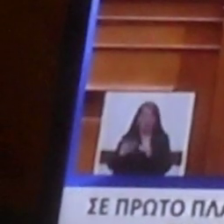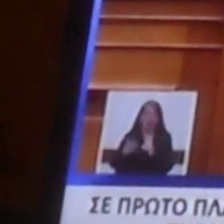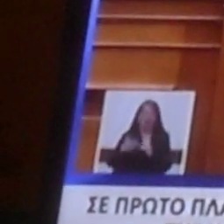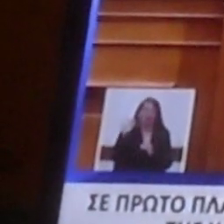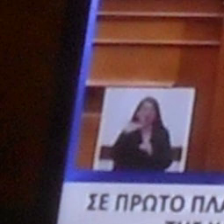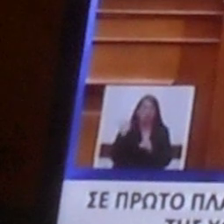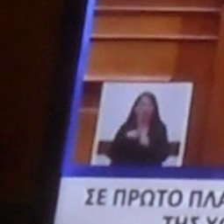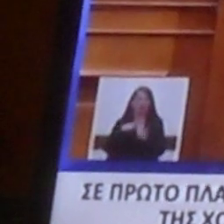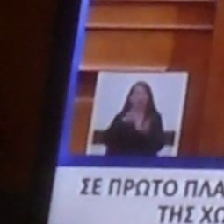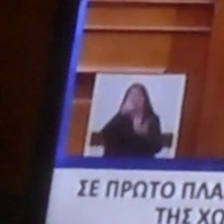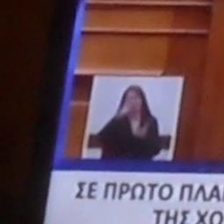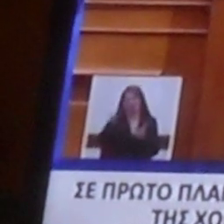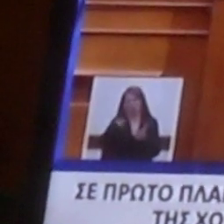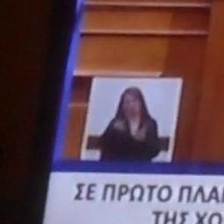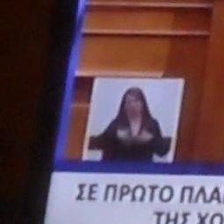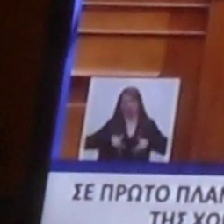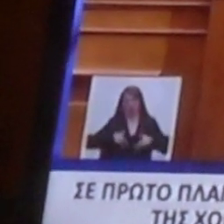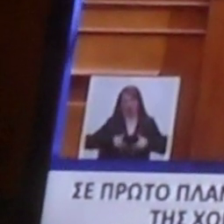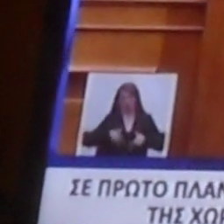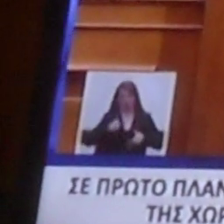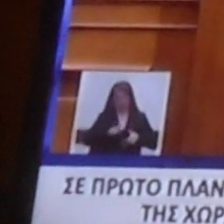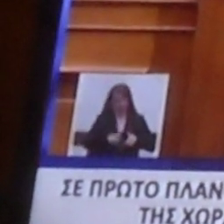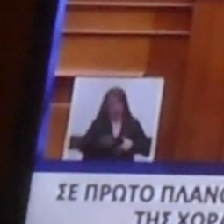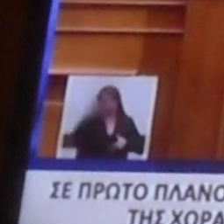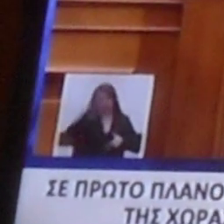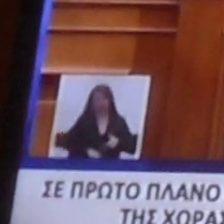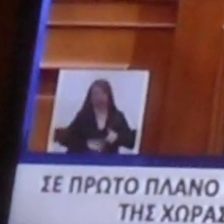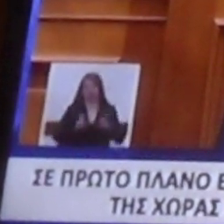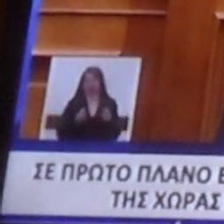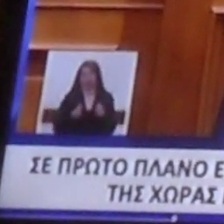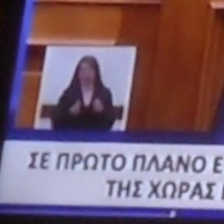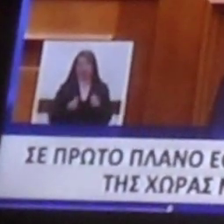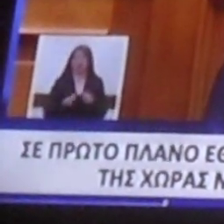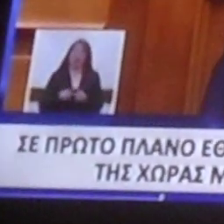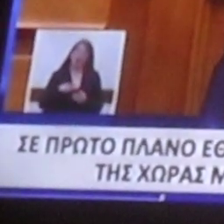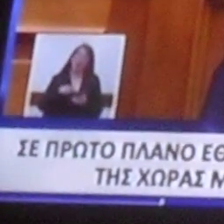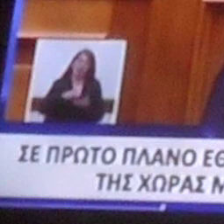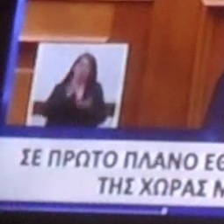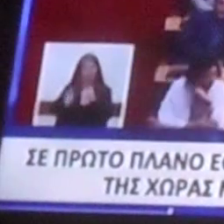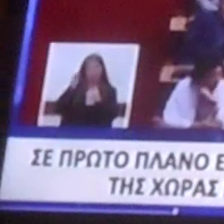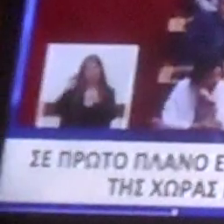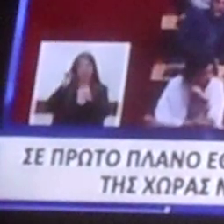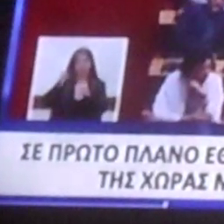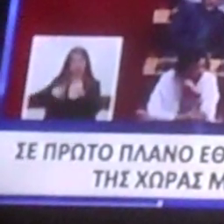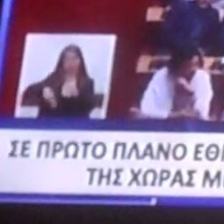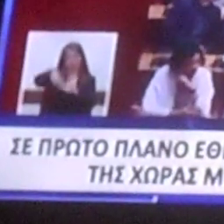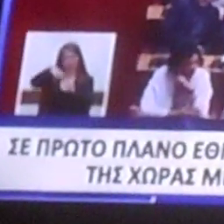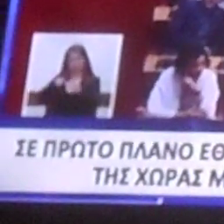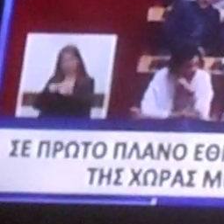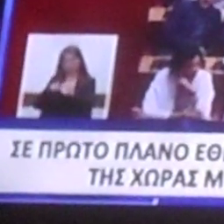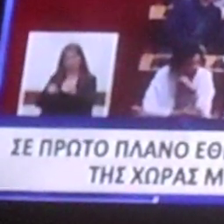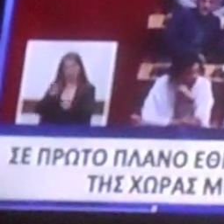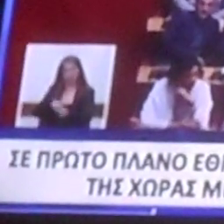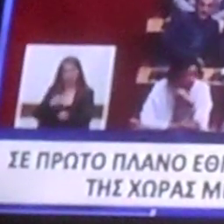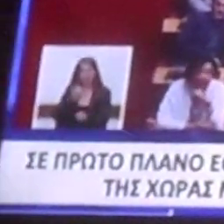από υπαλλήλους που είναι δηλωμένοι, κομματάρχες Νέας Δημοκρατίας. Μου είπαν, επειδή εσύ μιλάς με τον Βελόπουλο, πες του συγχαρητήρια. Αυτό